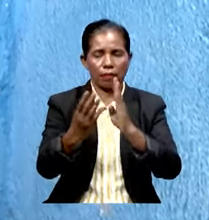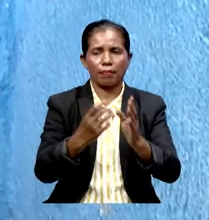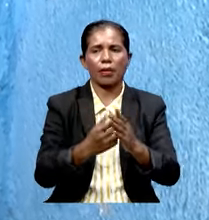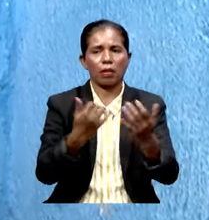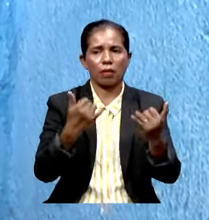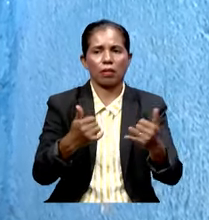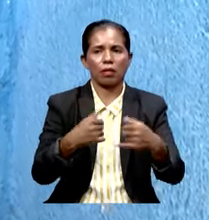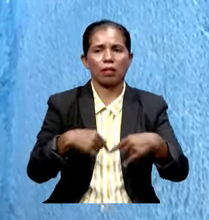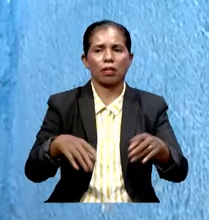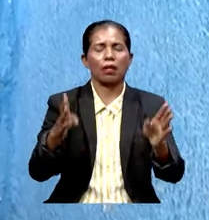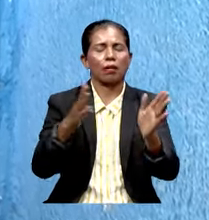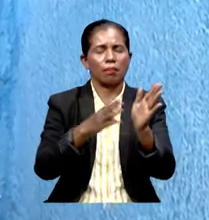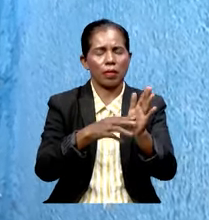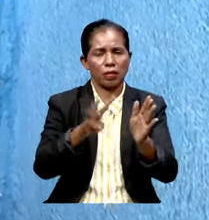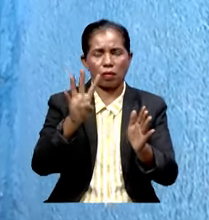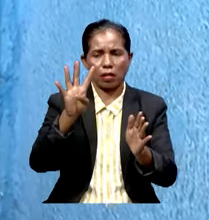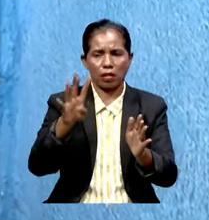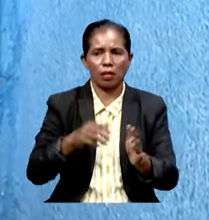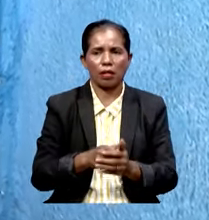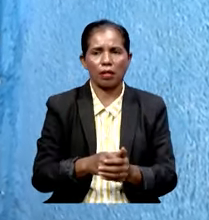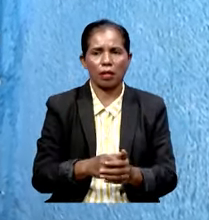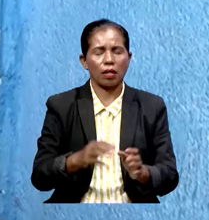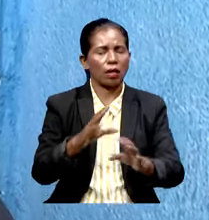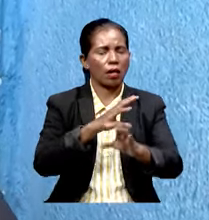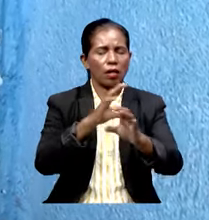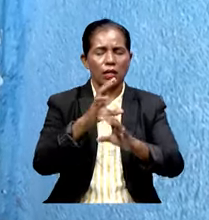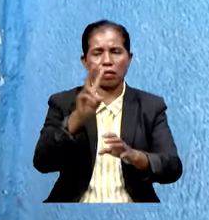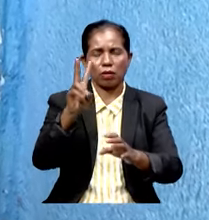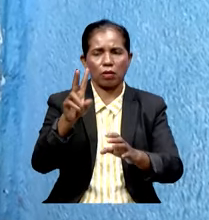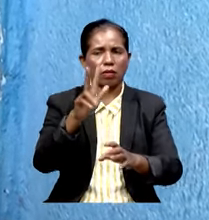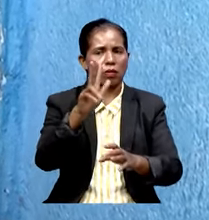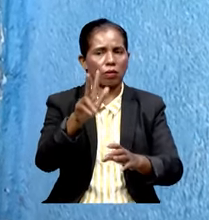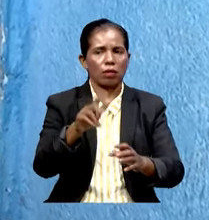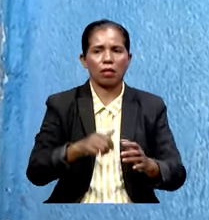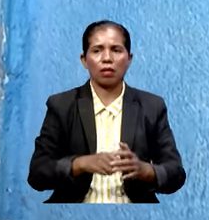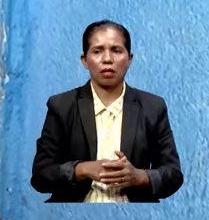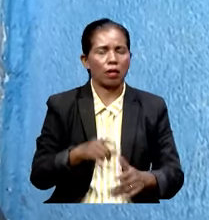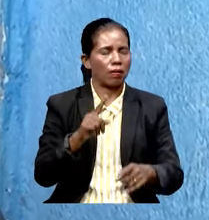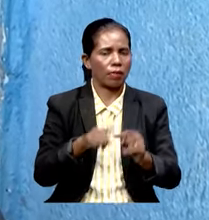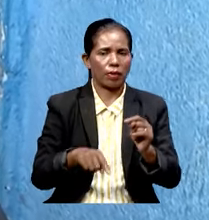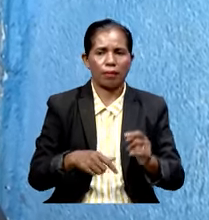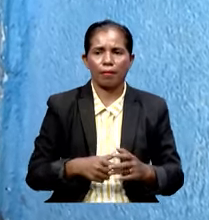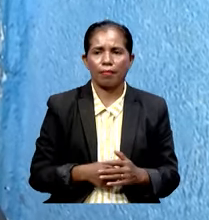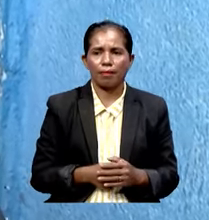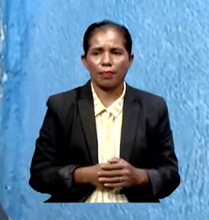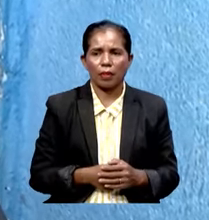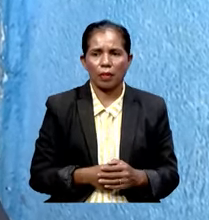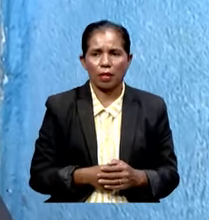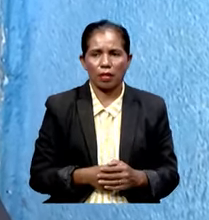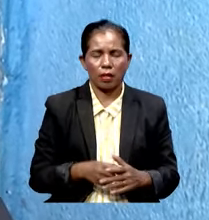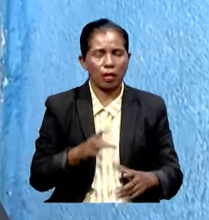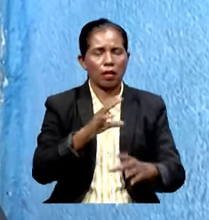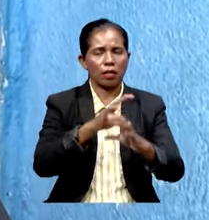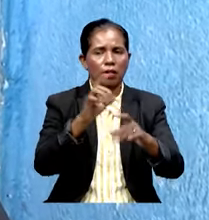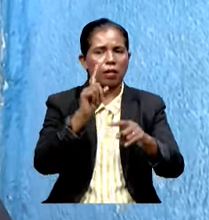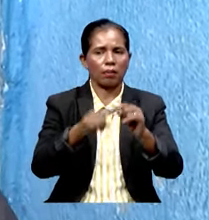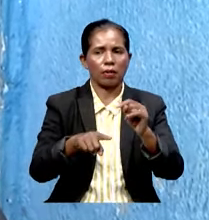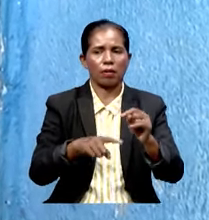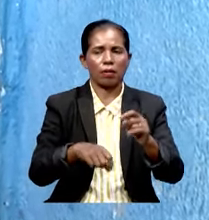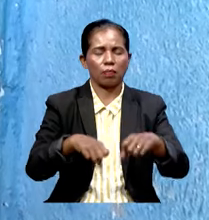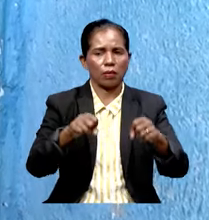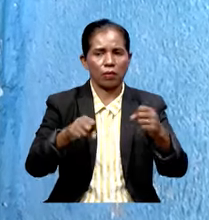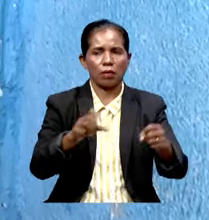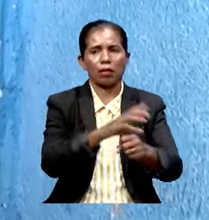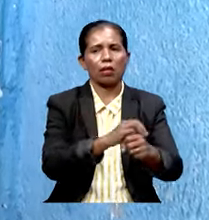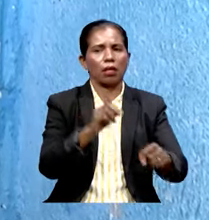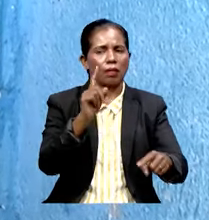pun bani metri hati. Agar kereta rua tolu hobalu ne kereta rua ne labelle. Ne kereta label hasil semalu. I motor kereta hasil